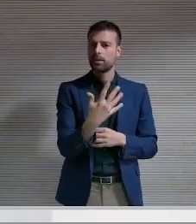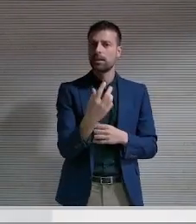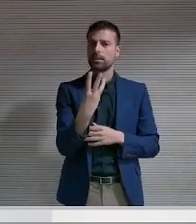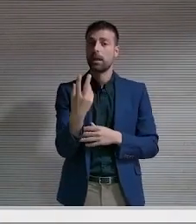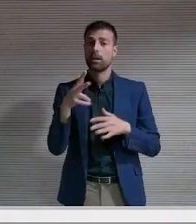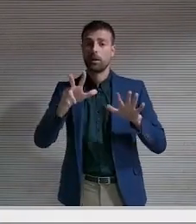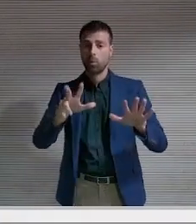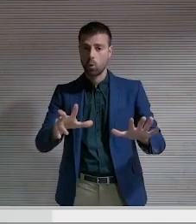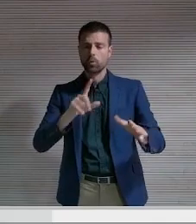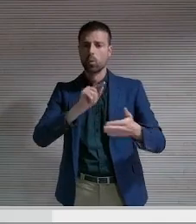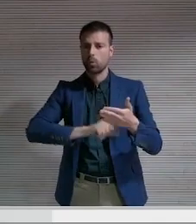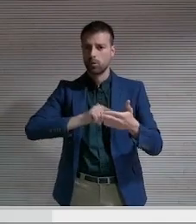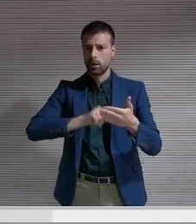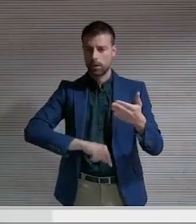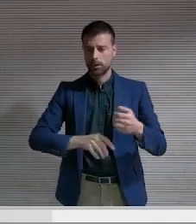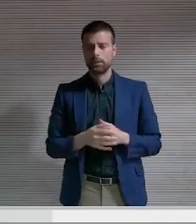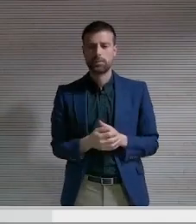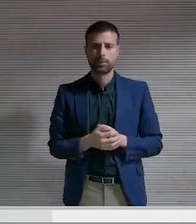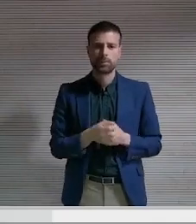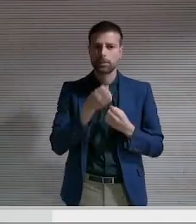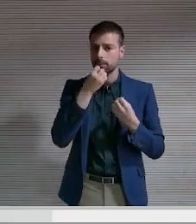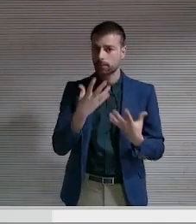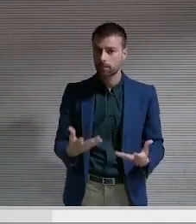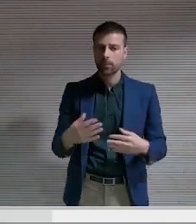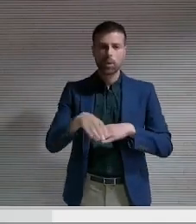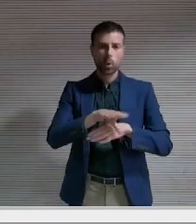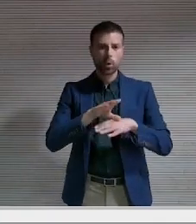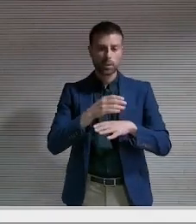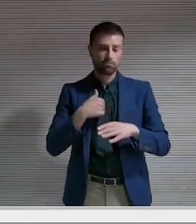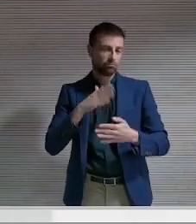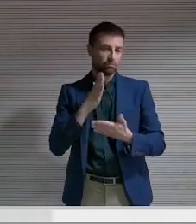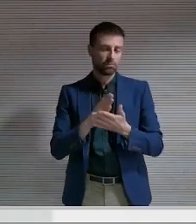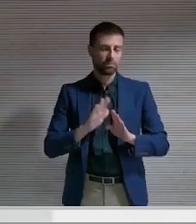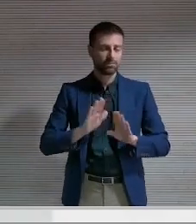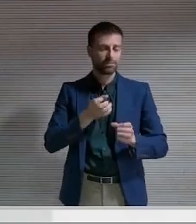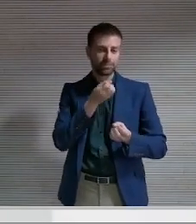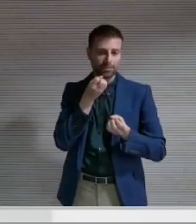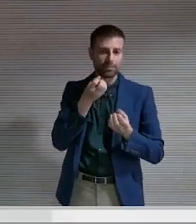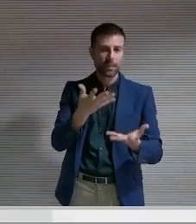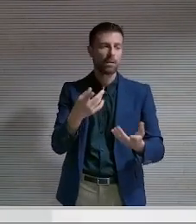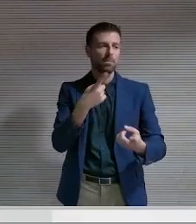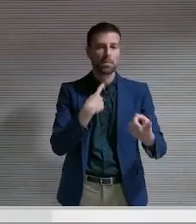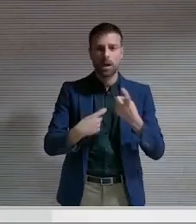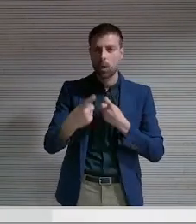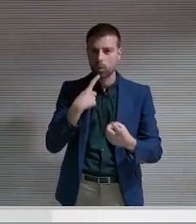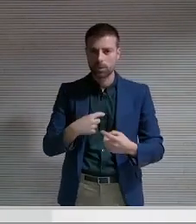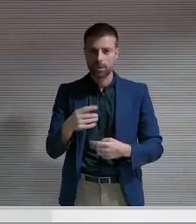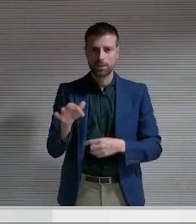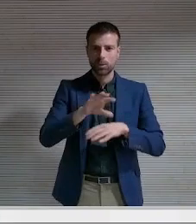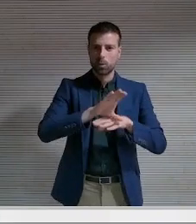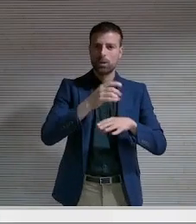25.538 contractes. Bé, jo, conseller, ho deixaria aquí. Vam atendre les preguntes que ens vulguin. Molt bé.